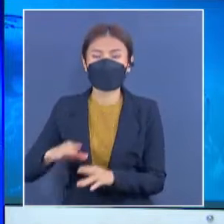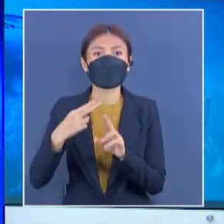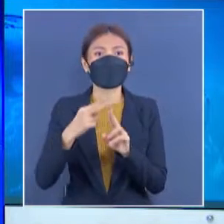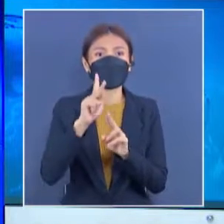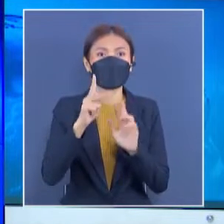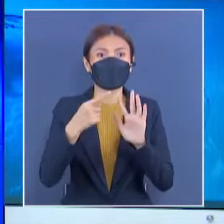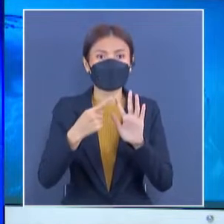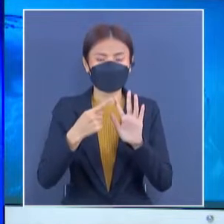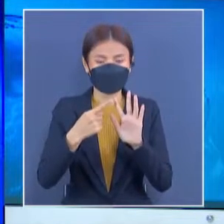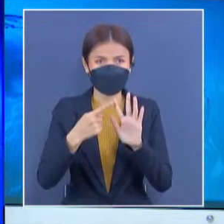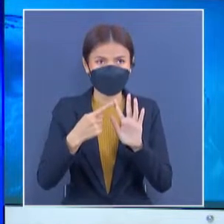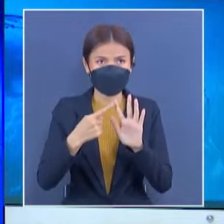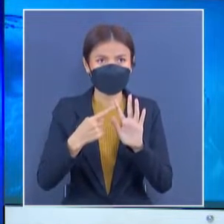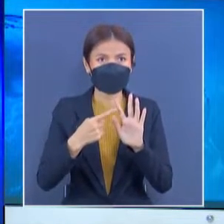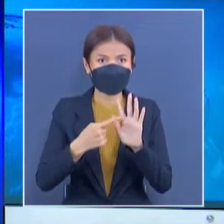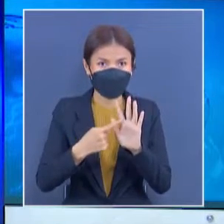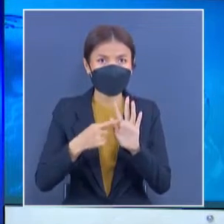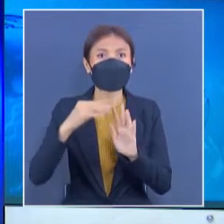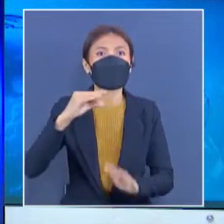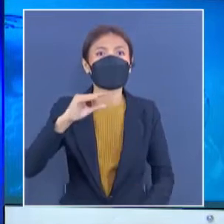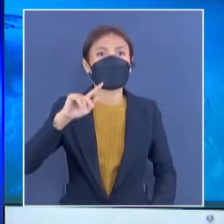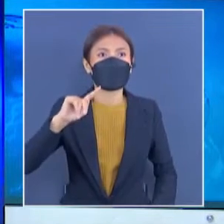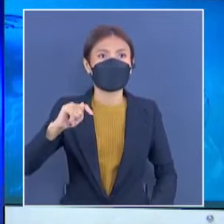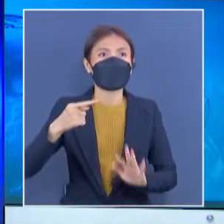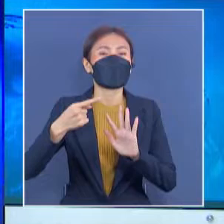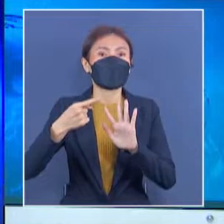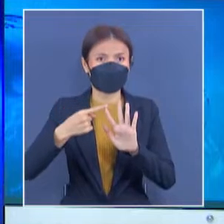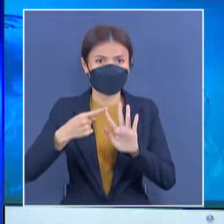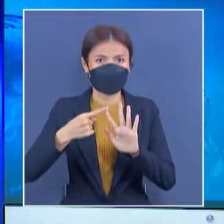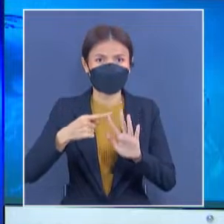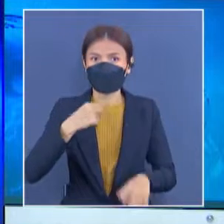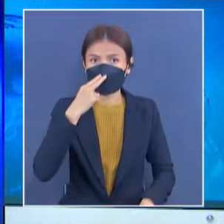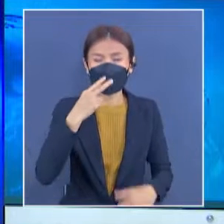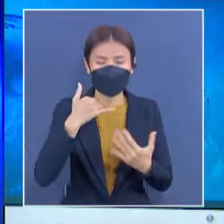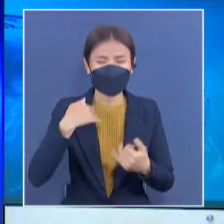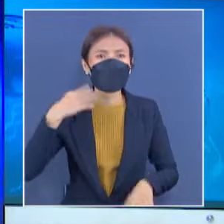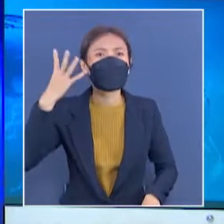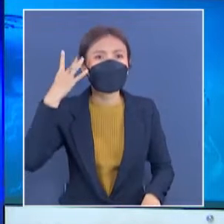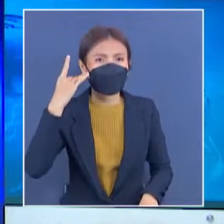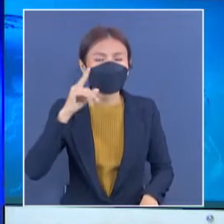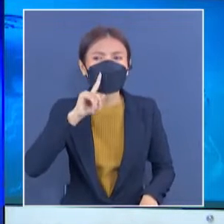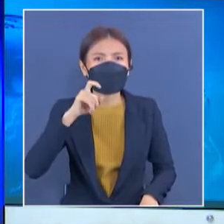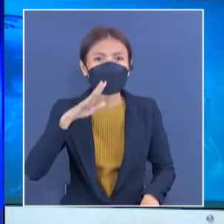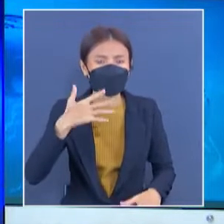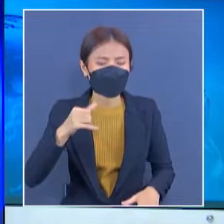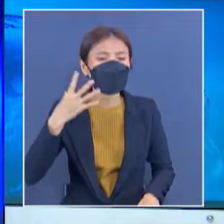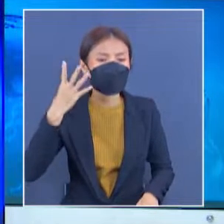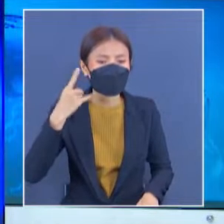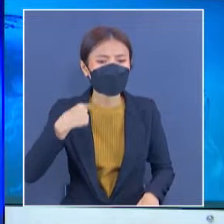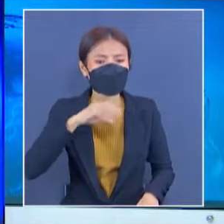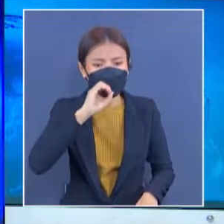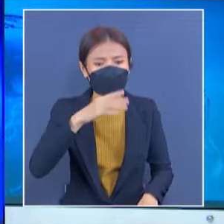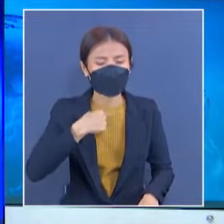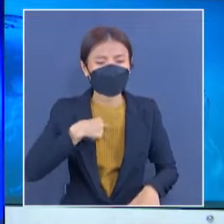ชัดเจนยอมรับด้วยตัวเองว่ามีเรื่องของความสัมพันธ์ลึกซึ้งกับศรีกาสาวจริงนะครับย